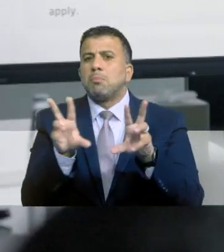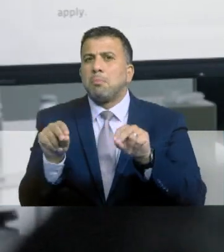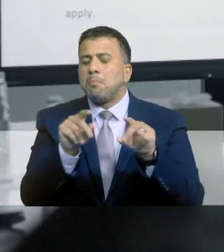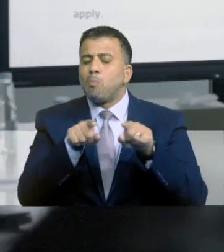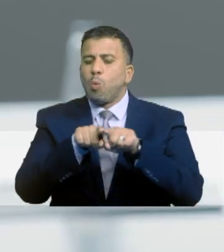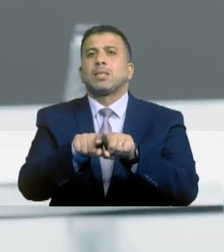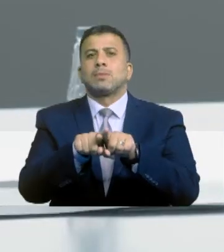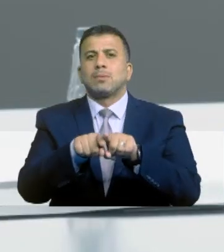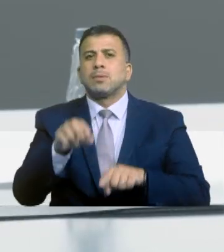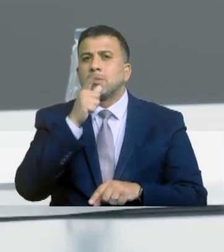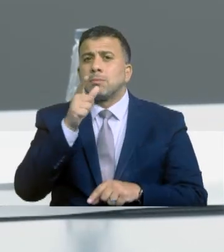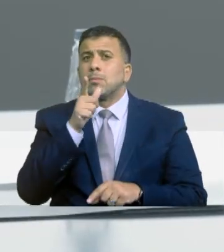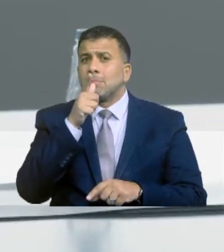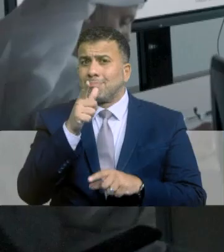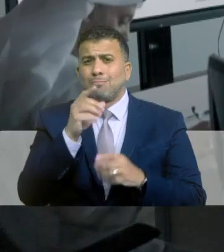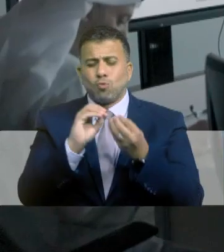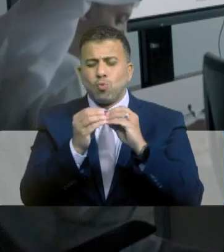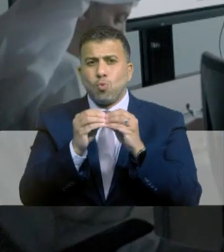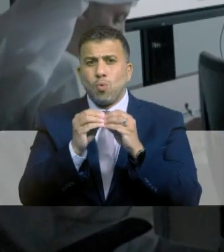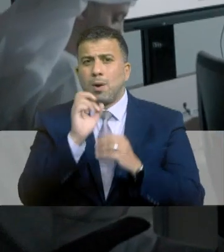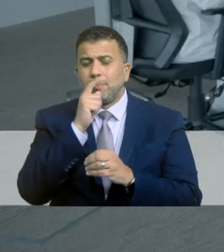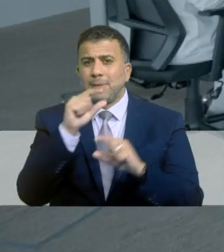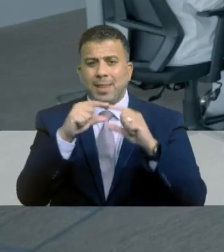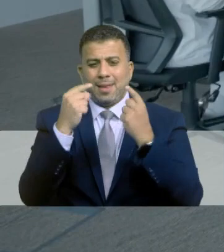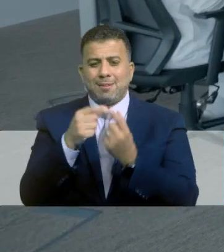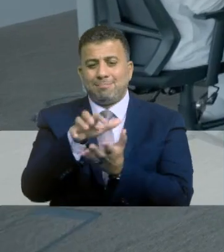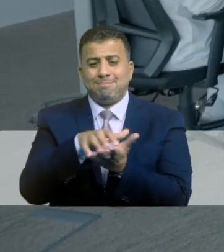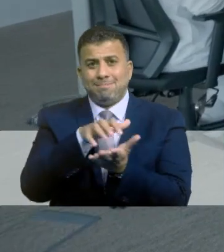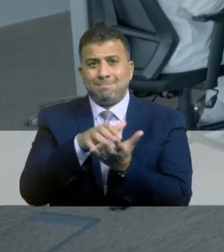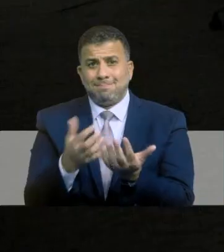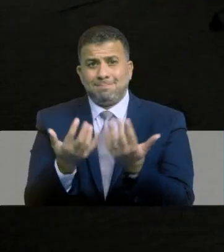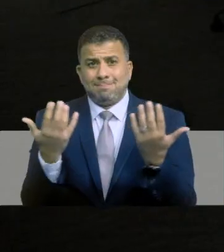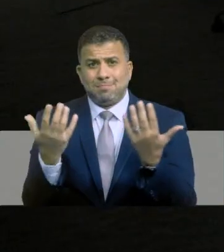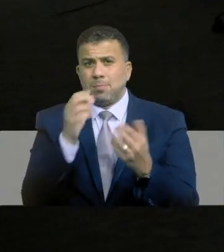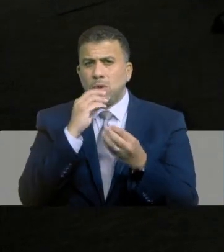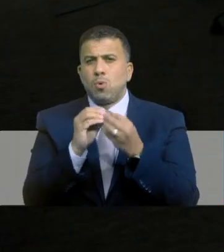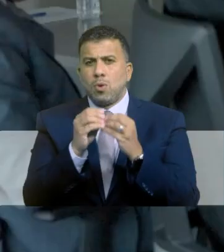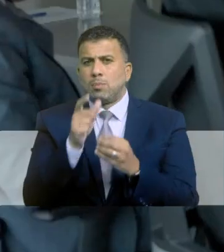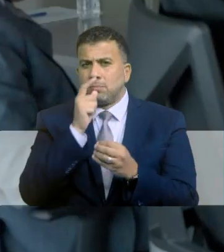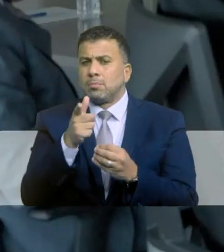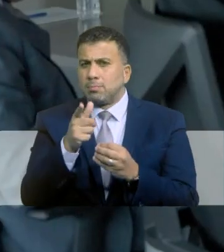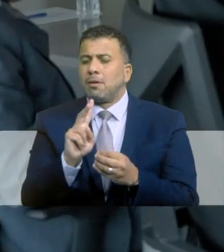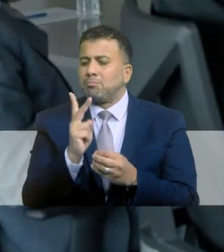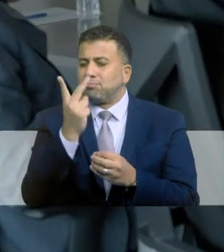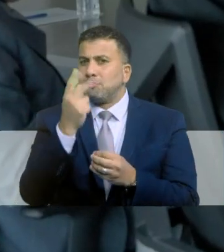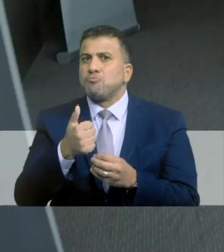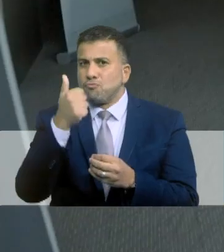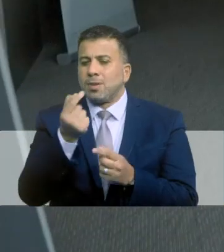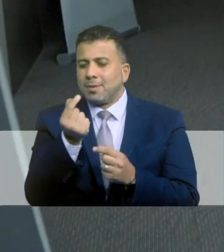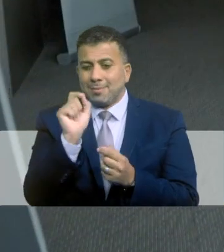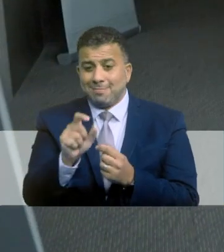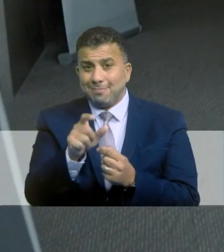وكشفت النتائج الاوليه ان الانواع التي قامت الدائره بزراعتها تعد من الانواع التي تتحمل التغيرات